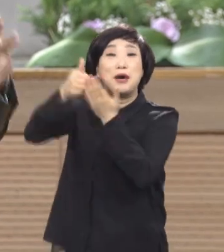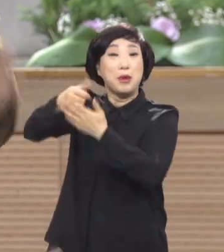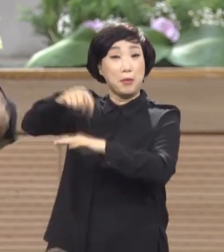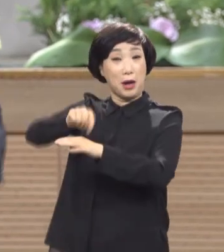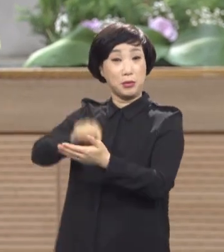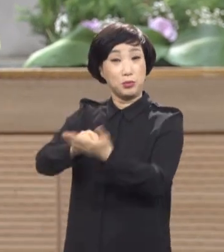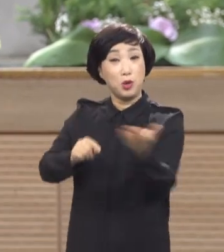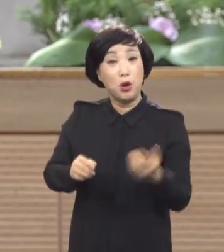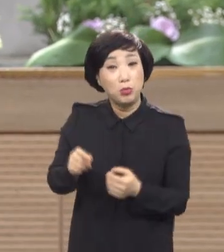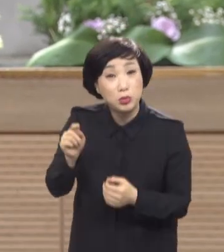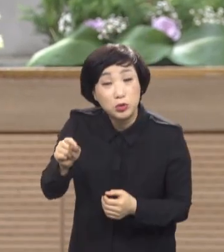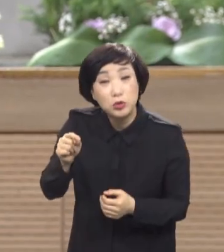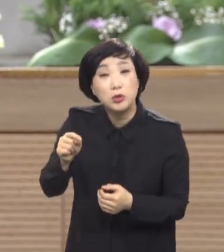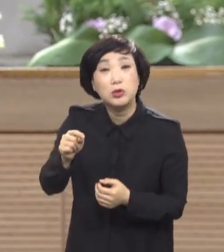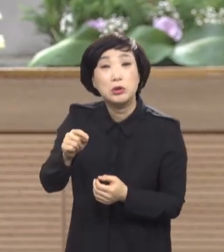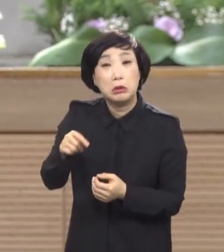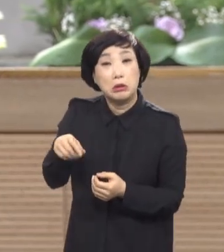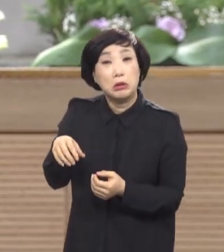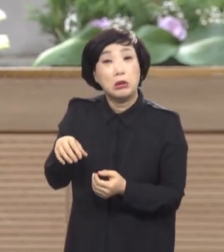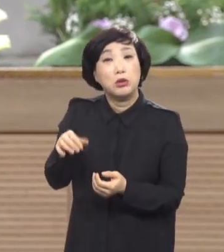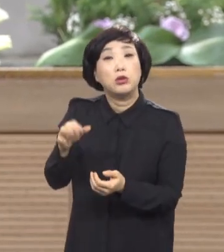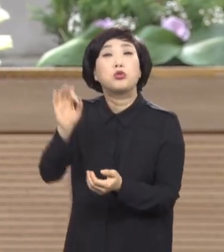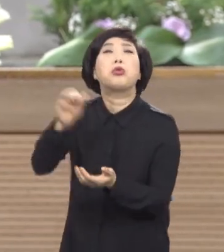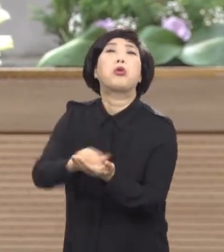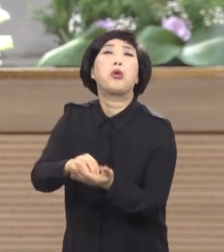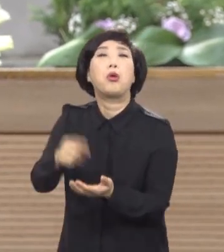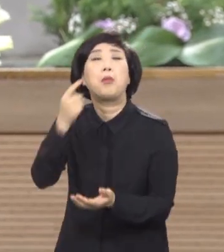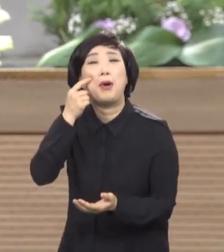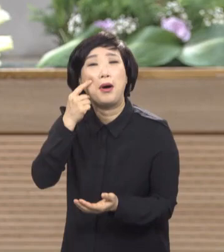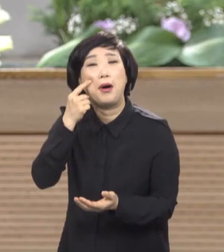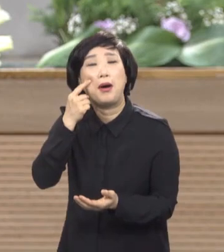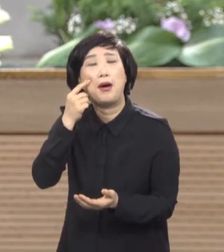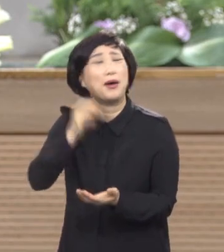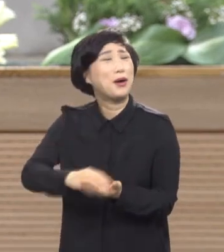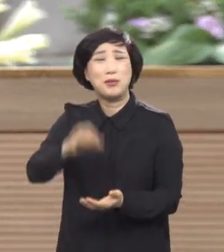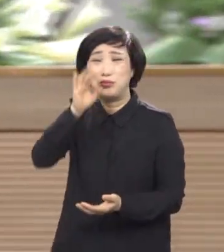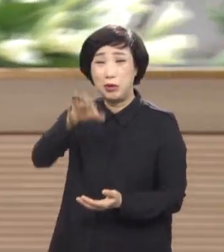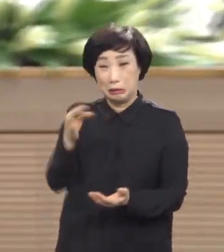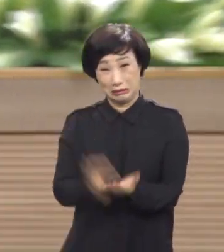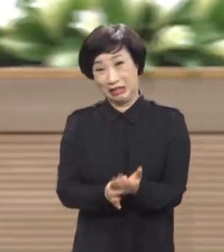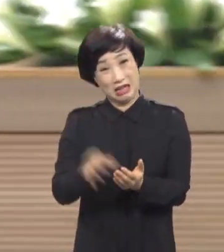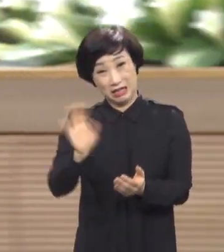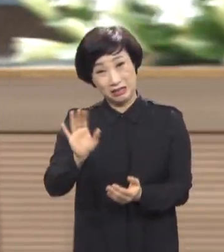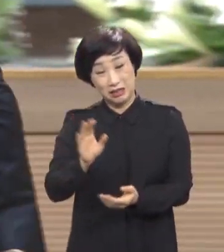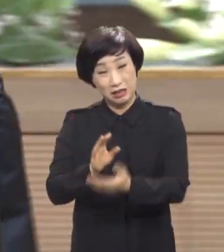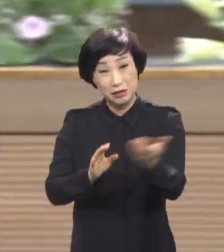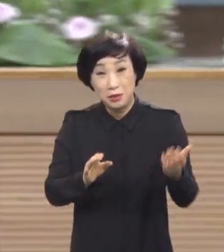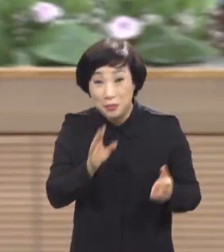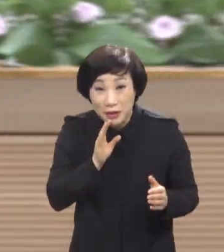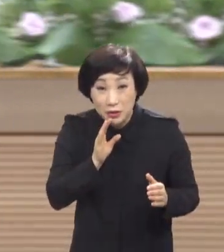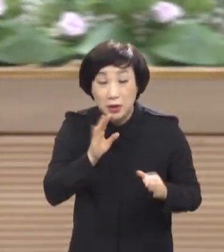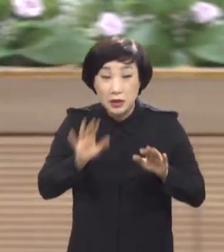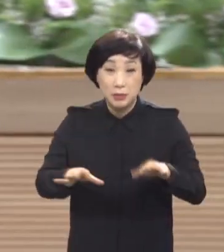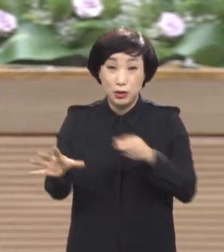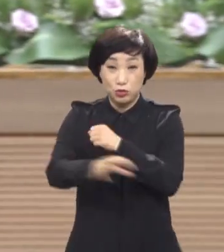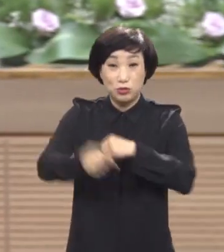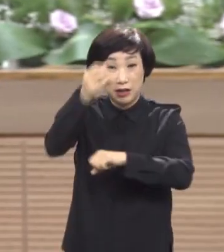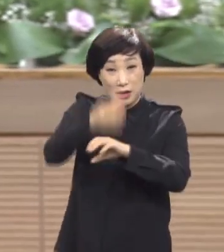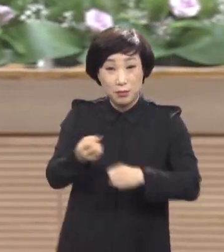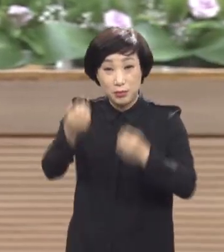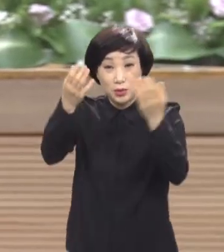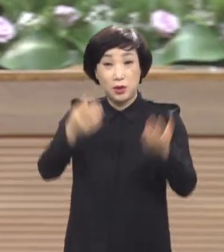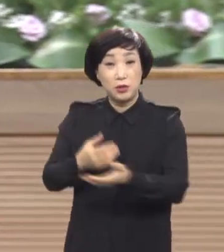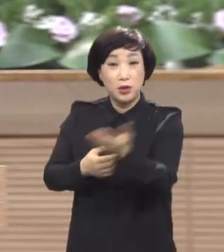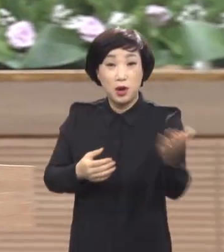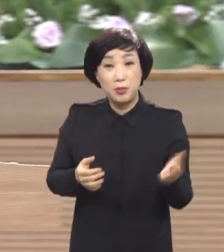값을 싸구려로 보기 때문에 그러는 거예요 우리는 이번 감사절에 무슨 일이 있어도